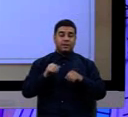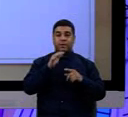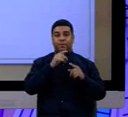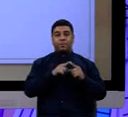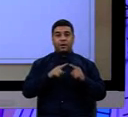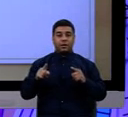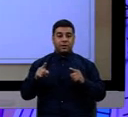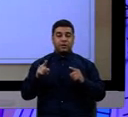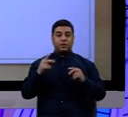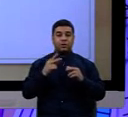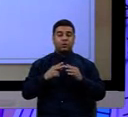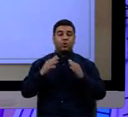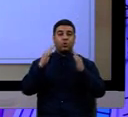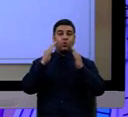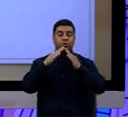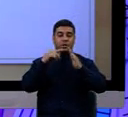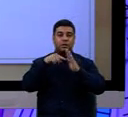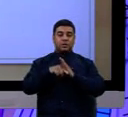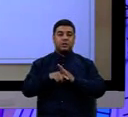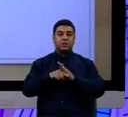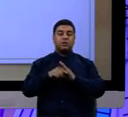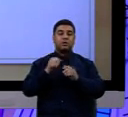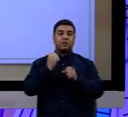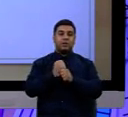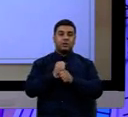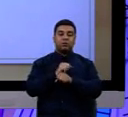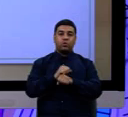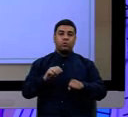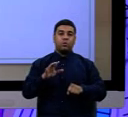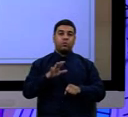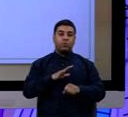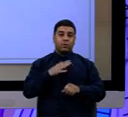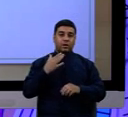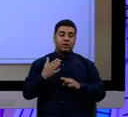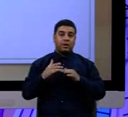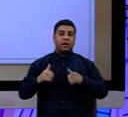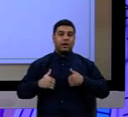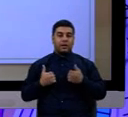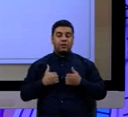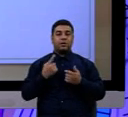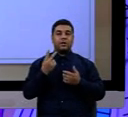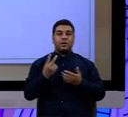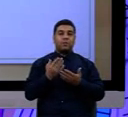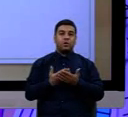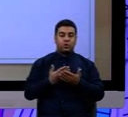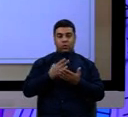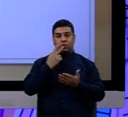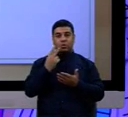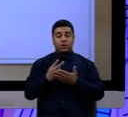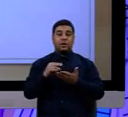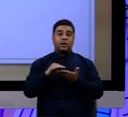Zilzila paytida bino ichida qilish mumkin bo'lmagan harakatlarga ikkita misol